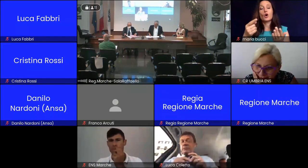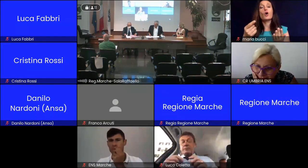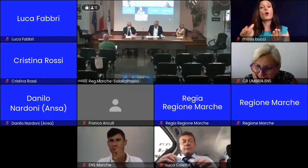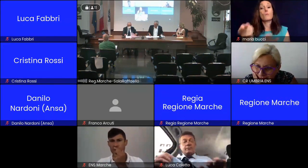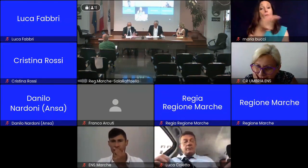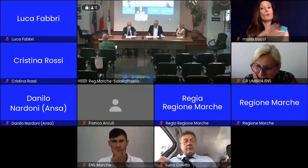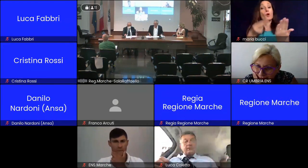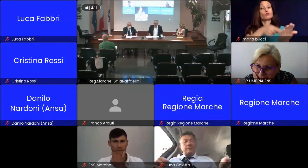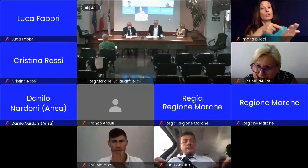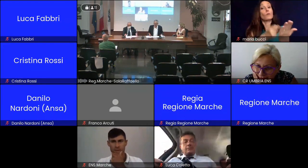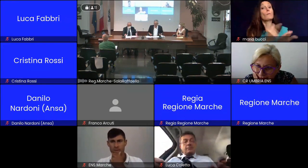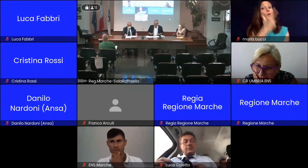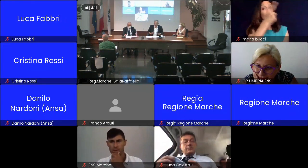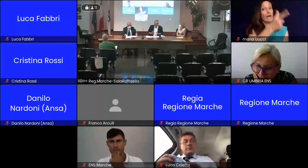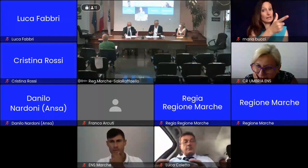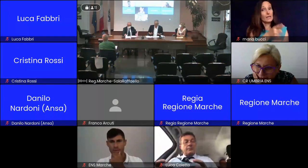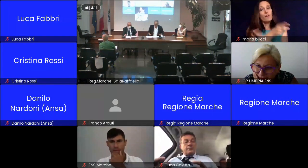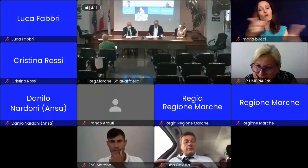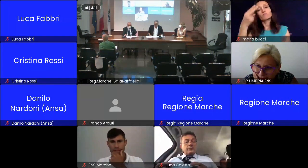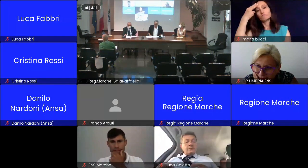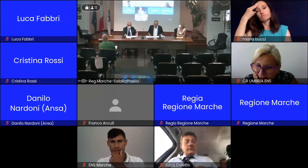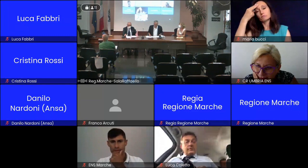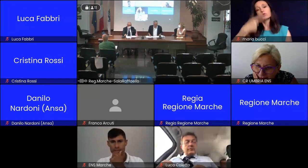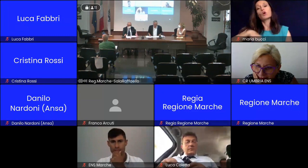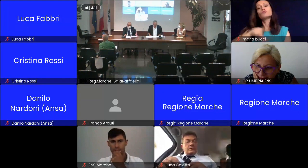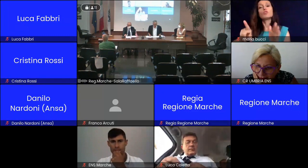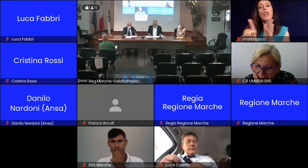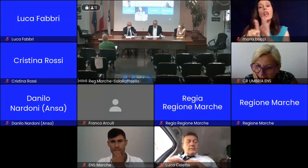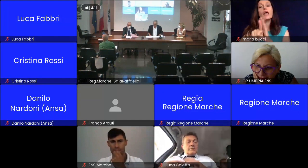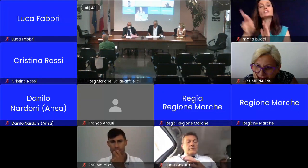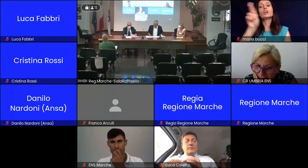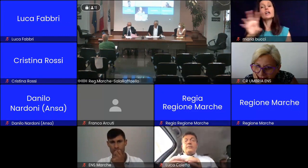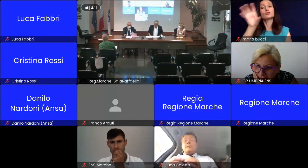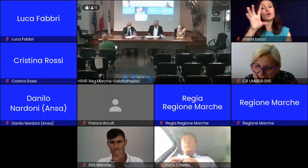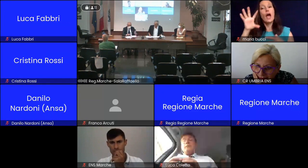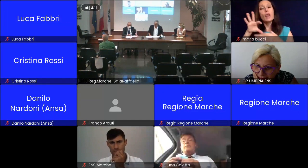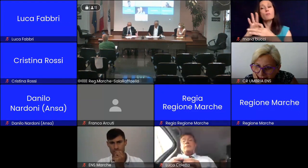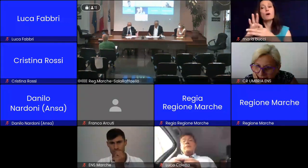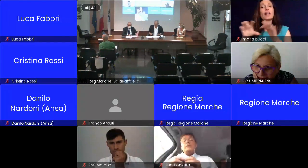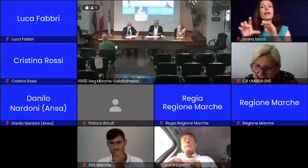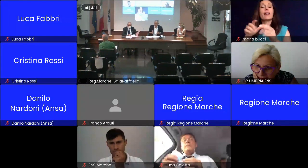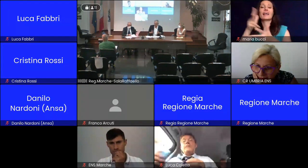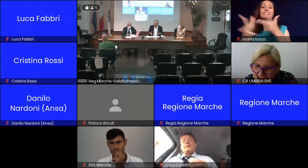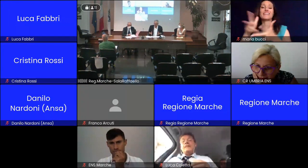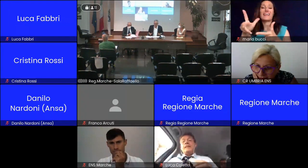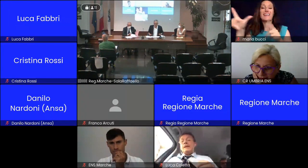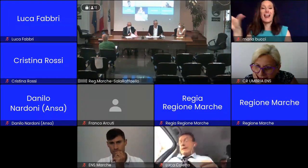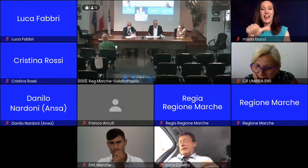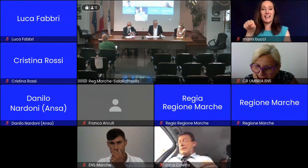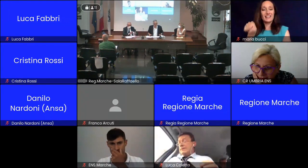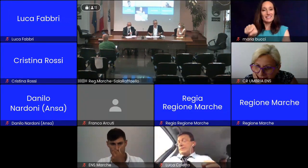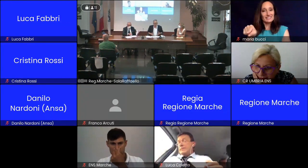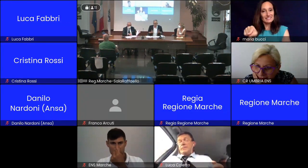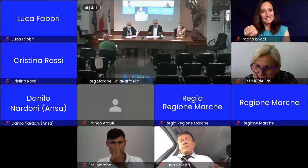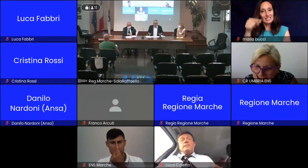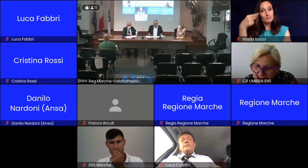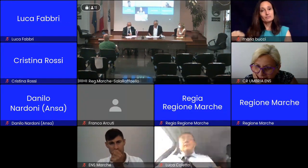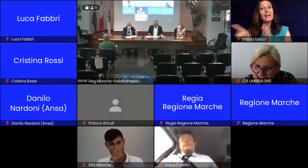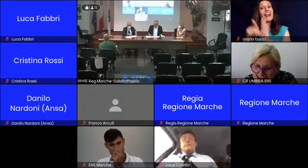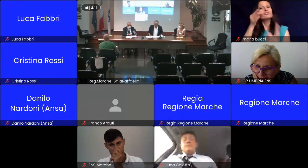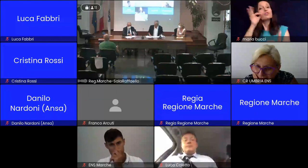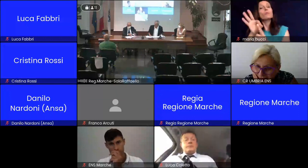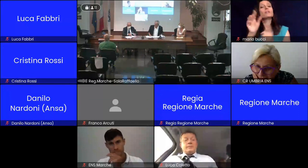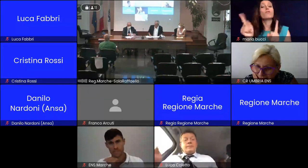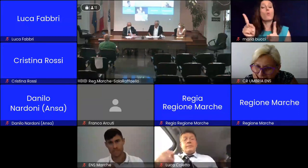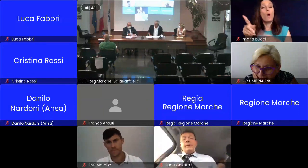sul linguaggio dei segni, finalizzato a far sì che su tutto il territorio marchesano questo tipo di servizio, soprattutto